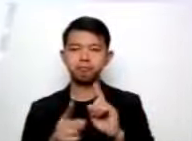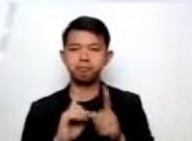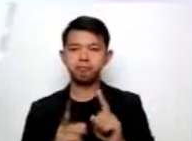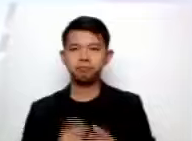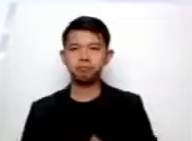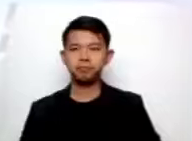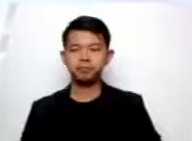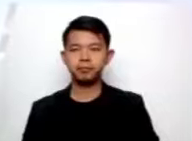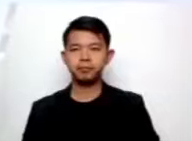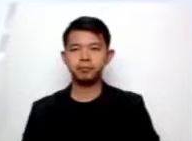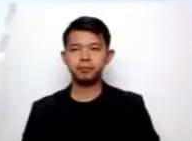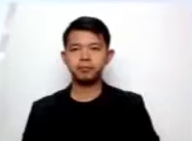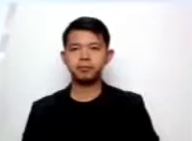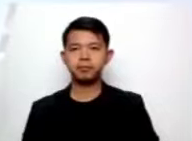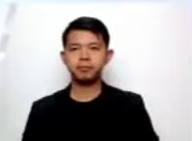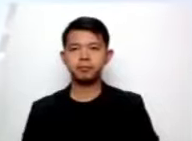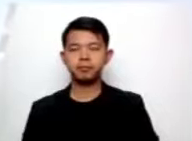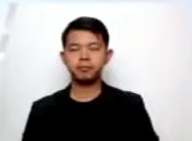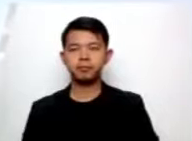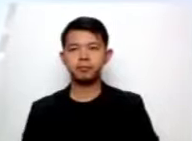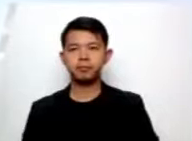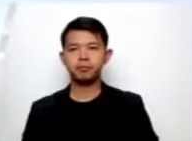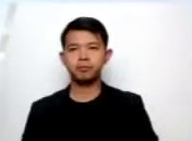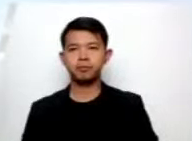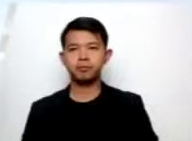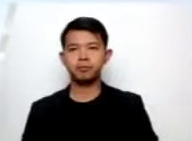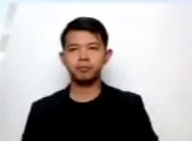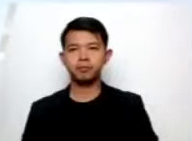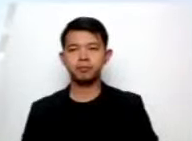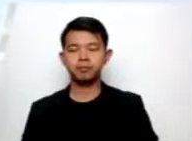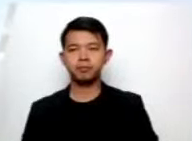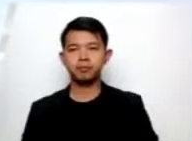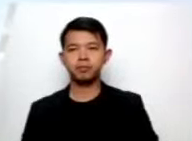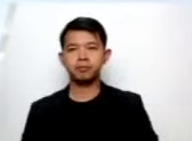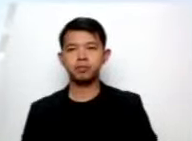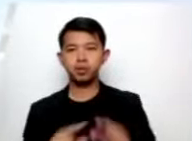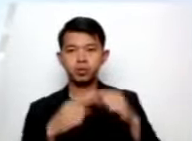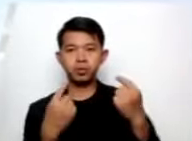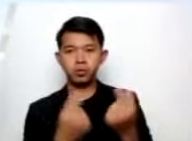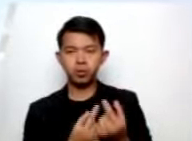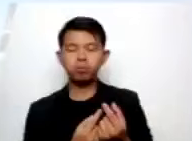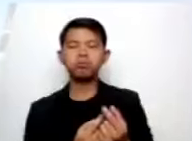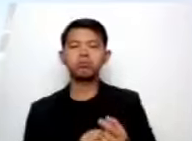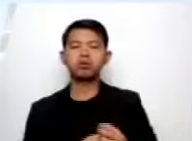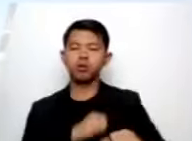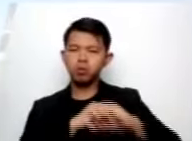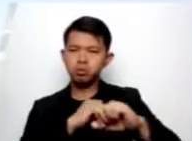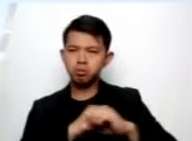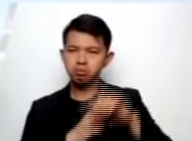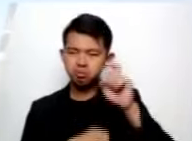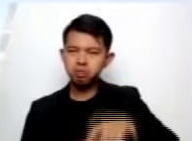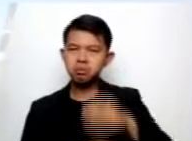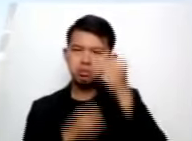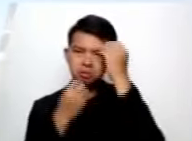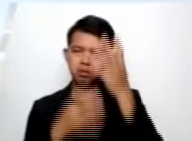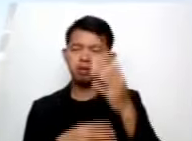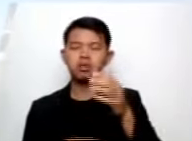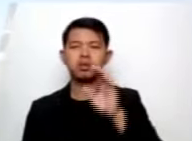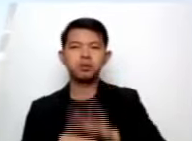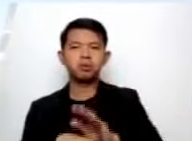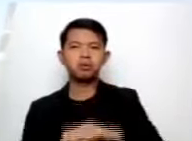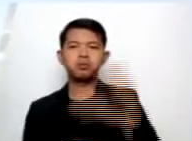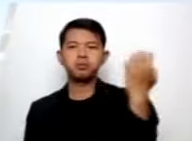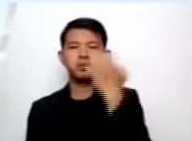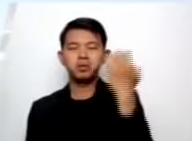Nananawagan ang isang environmental group na magdeklara na ng National Climate Emergency dahil sa tumitinding init na epekto ng El